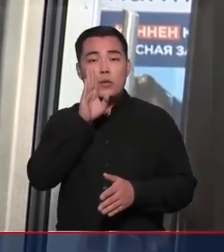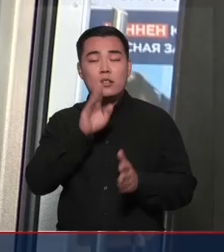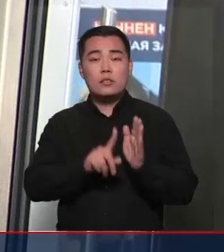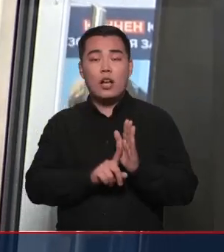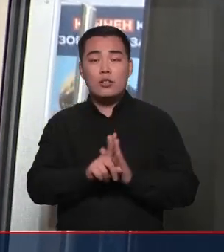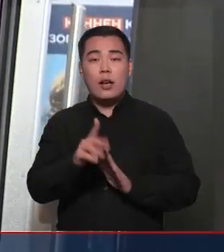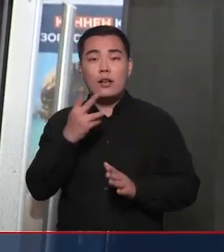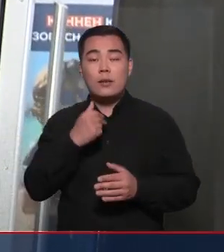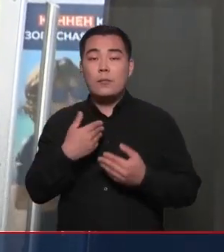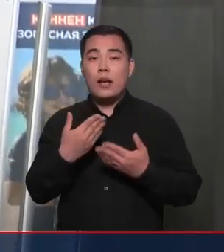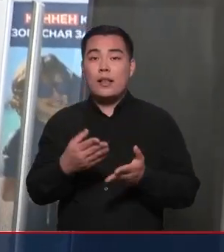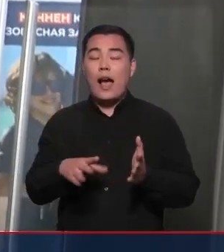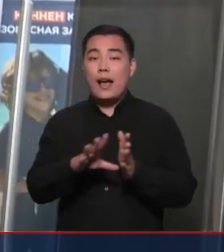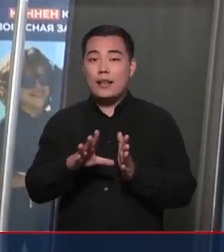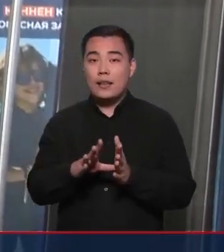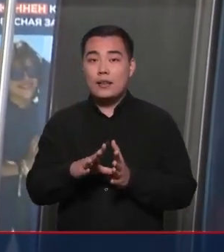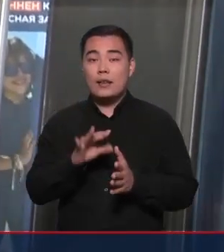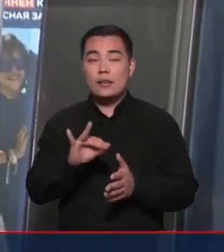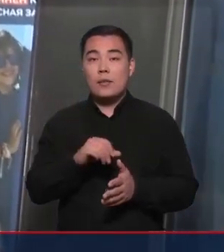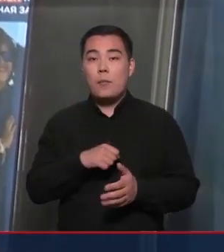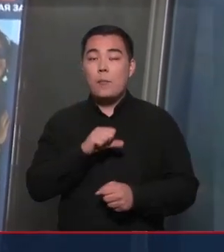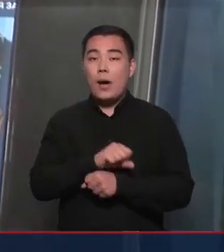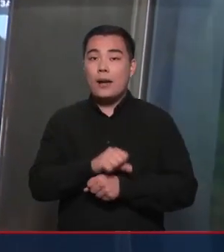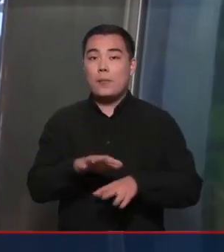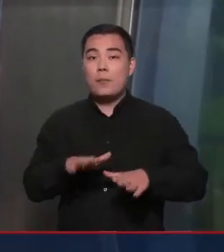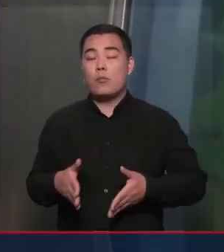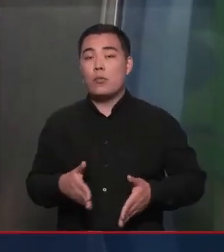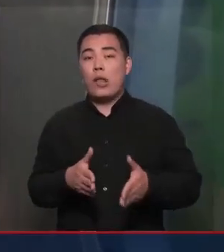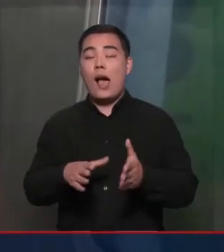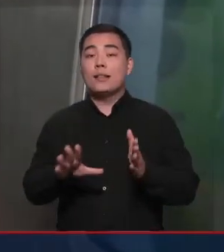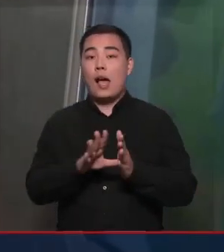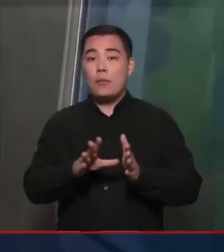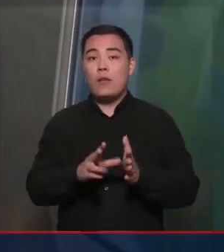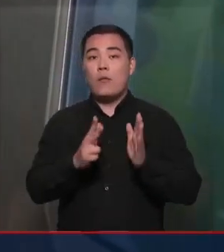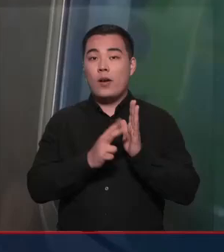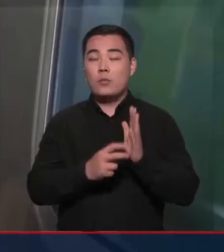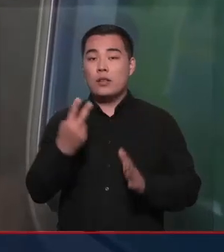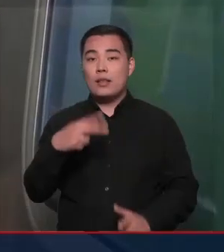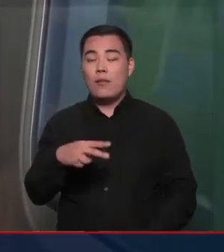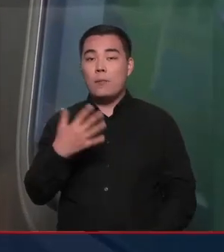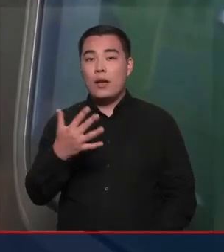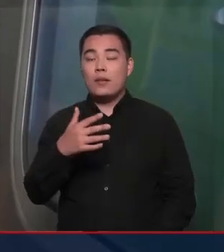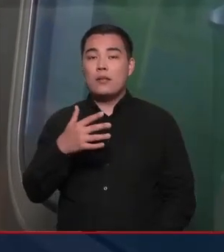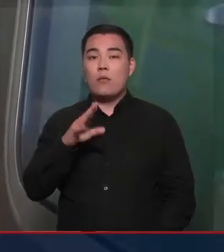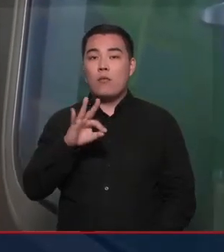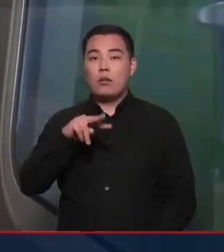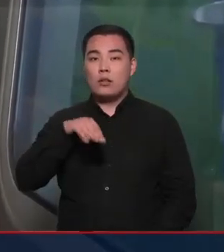после того, как подадут напряжение на парковые пути. А напряжение – 825